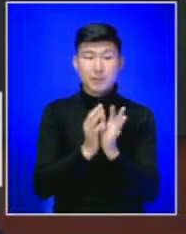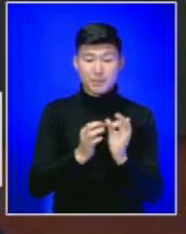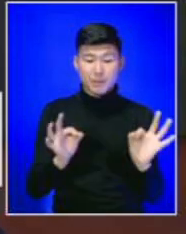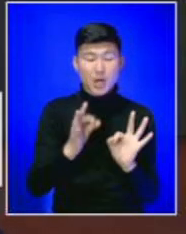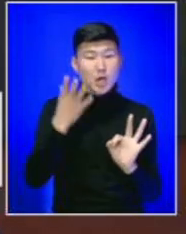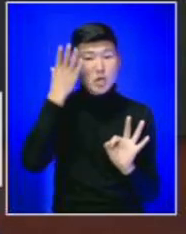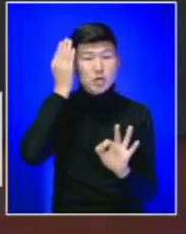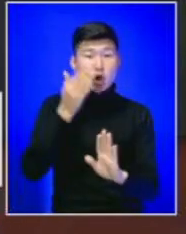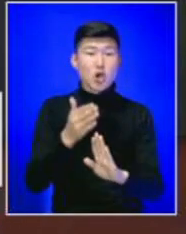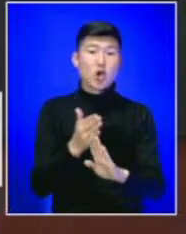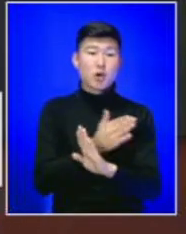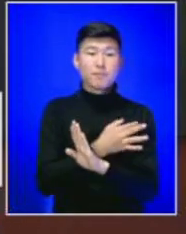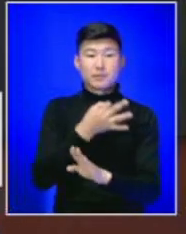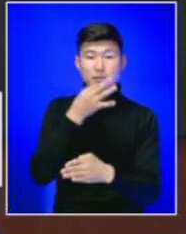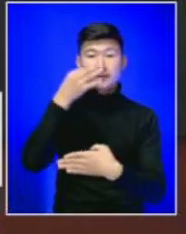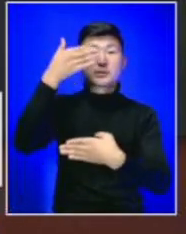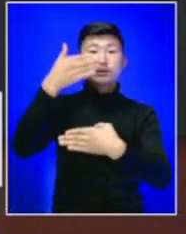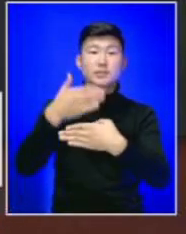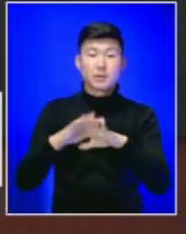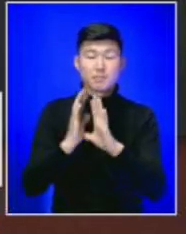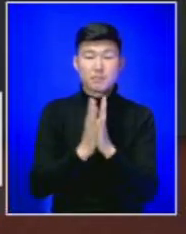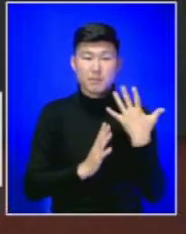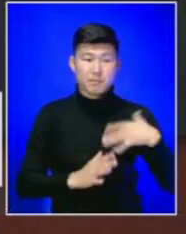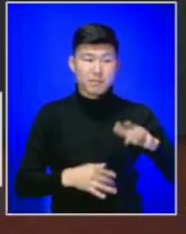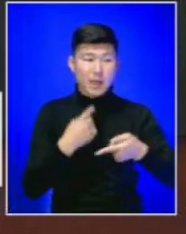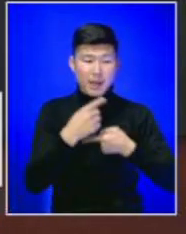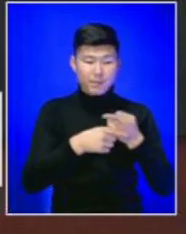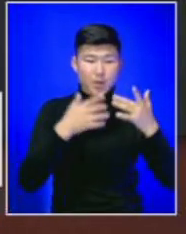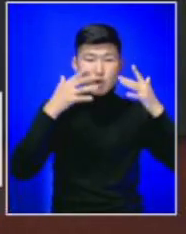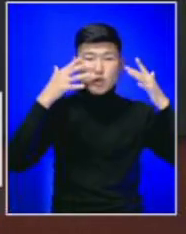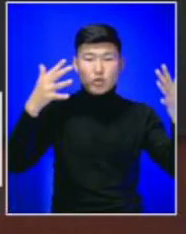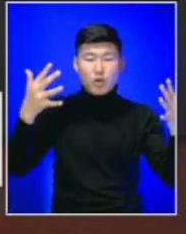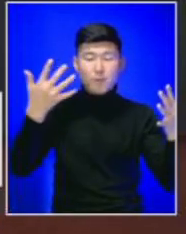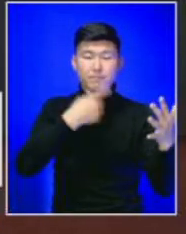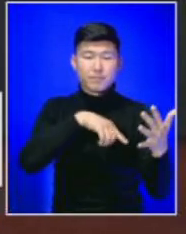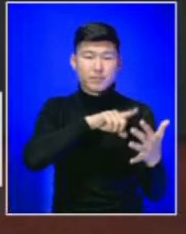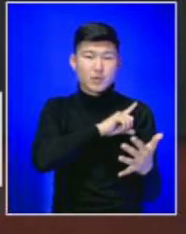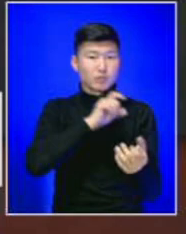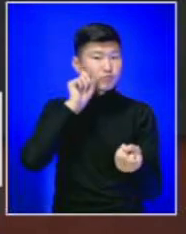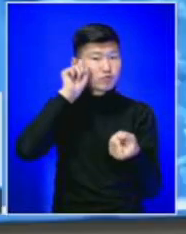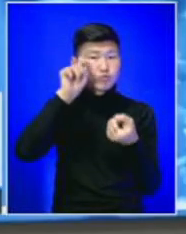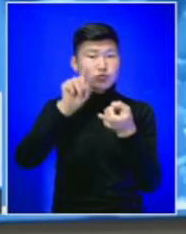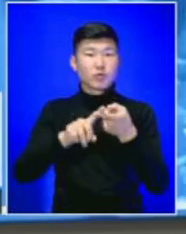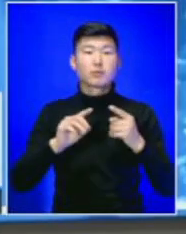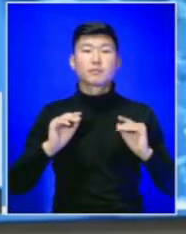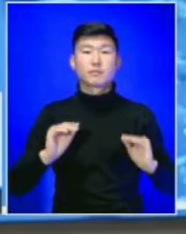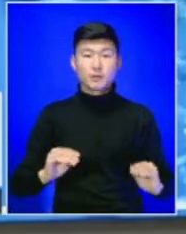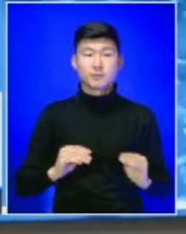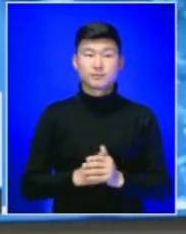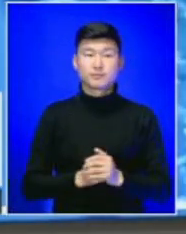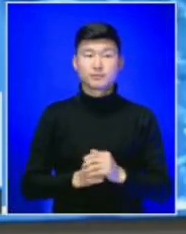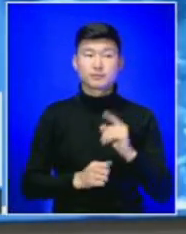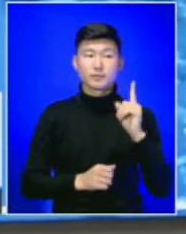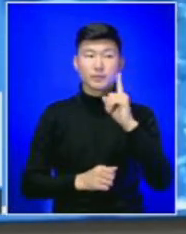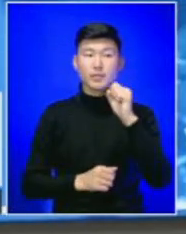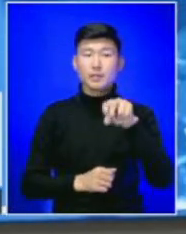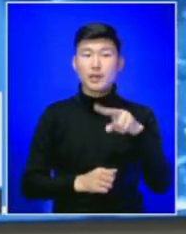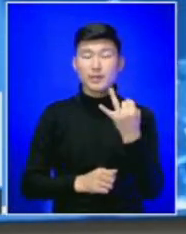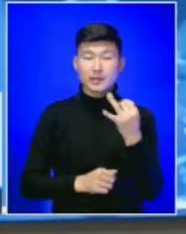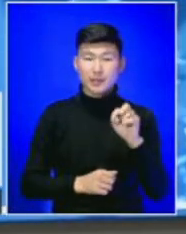өмнө дасан зогсоож илрүүлэх нь бидний хамгийн нэгдүгээр тавих зорилго байх болно гэдэг та бүхэнд хэлээдээ. Цахилын фэйсбүүкнээс